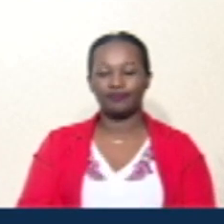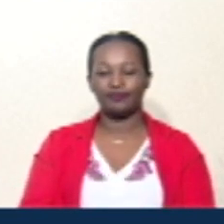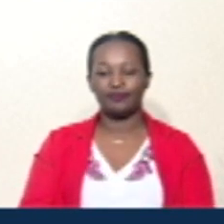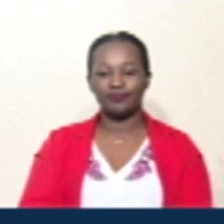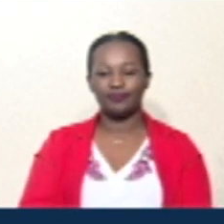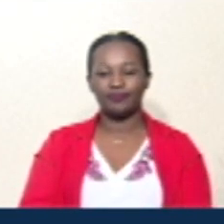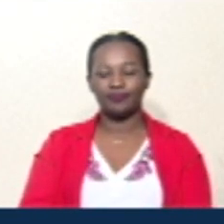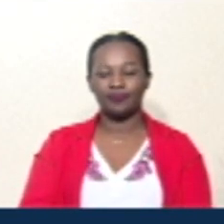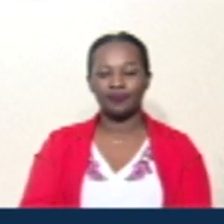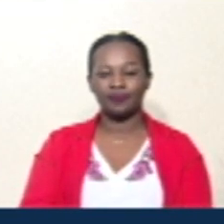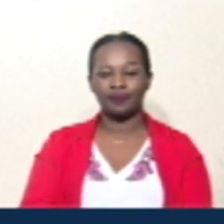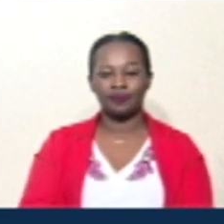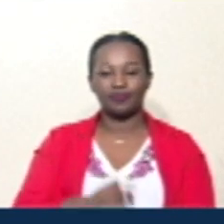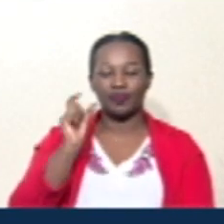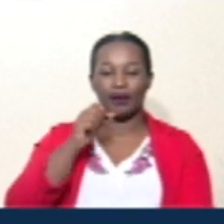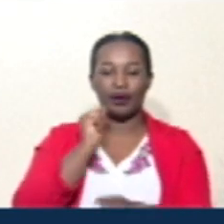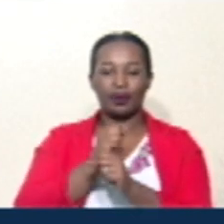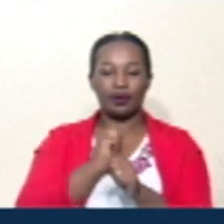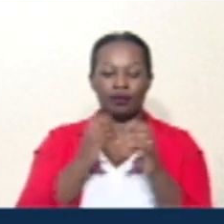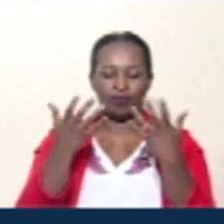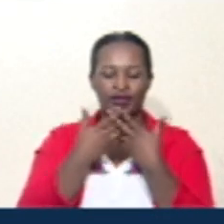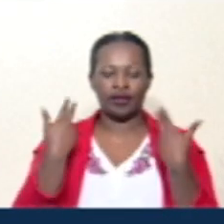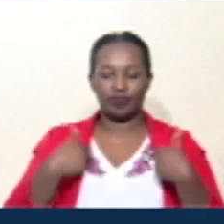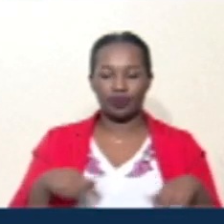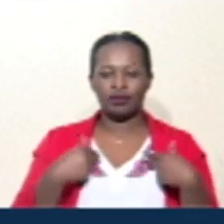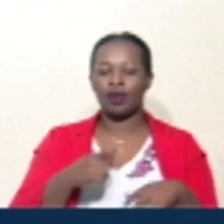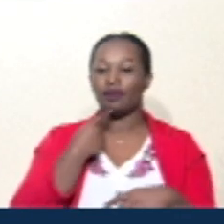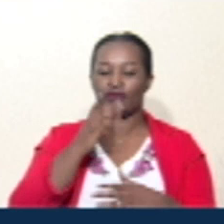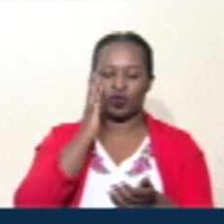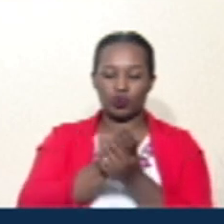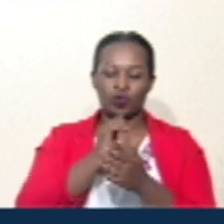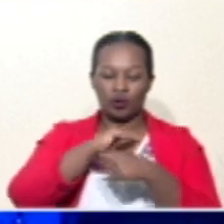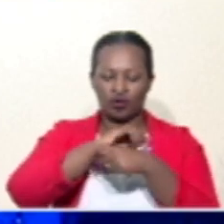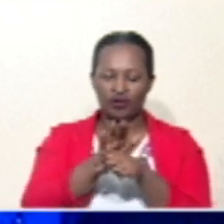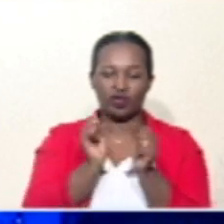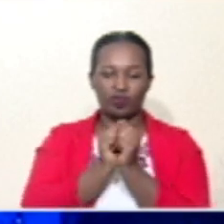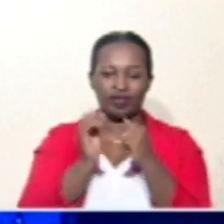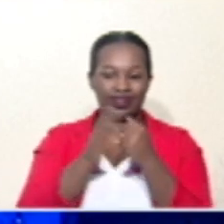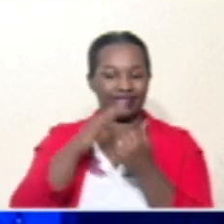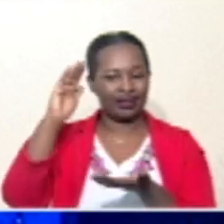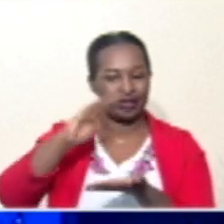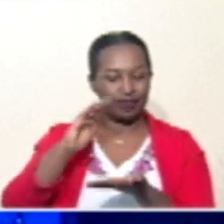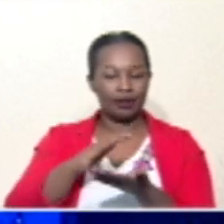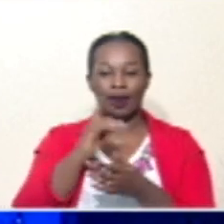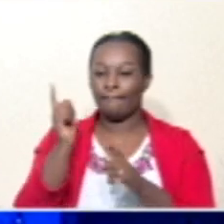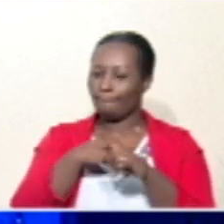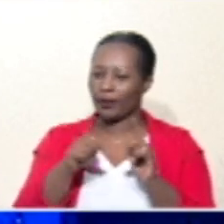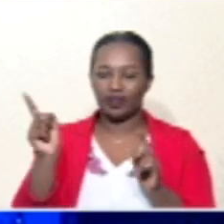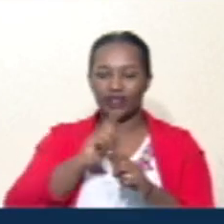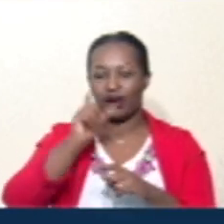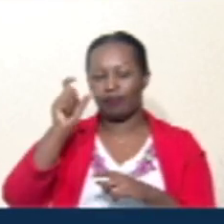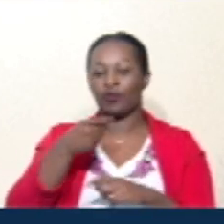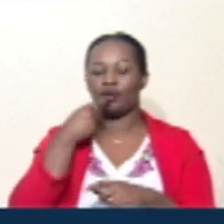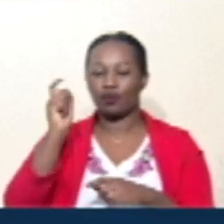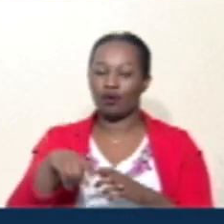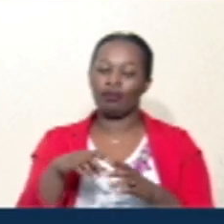Kigali. Abakora mu bijyanye n'ubuzima baravuga ko nubwo icyorezo cya COVID-19 cyagenjeje make, ntawe ukwiye kudohoka ku